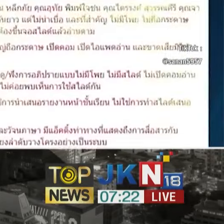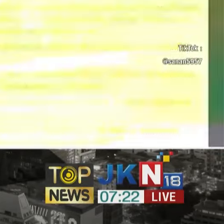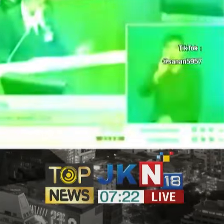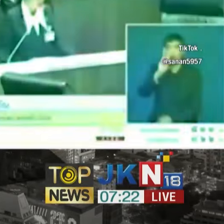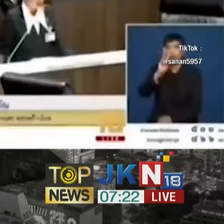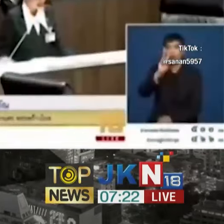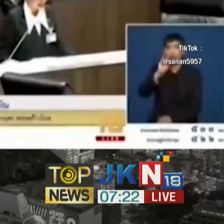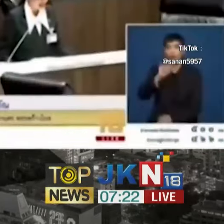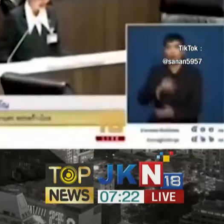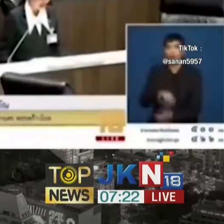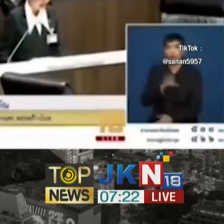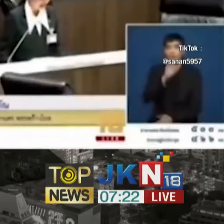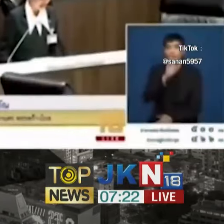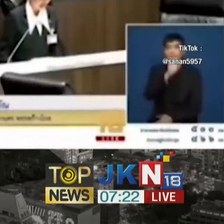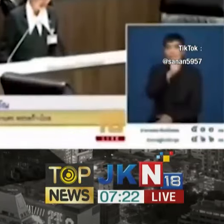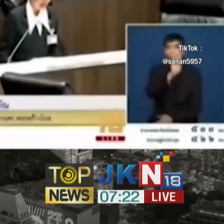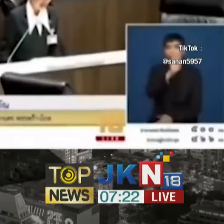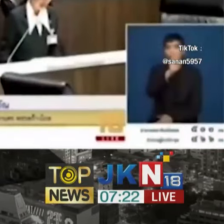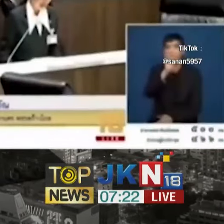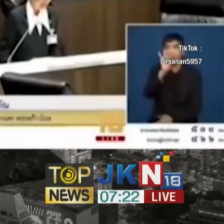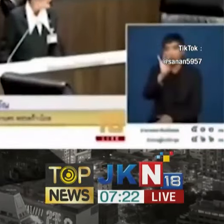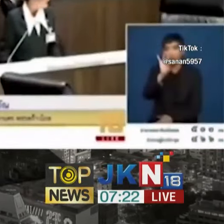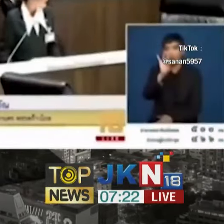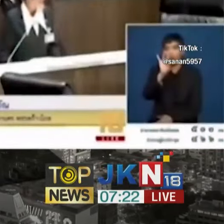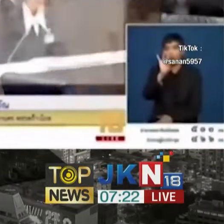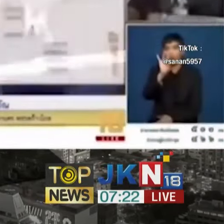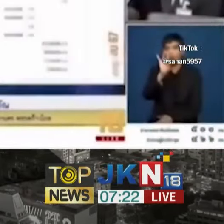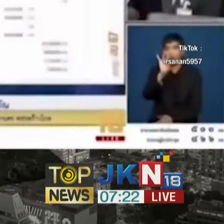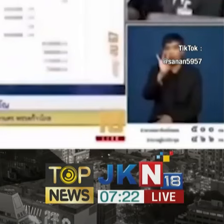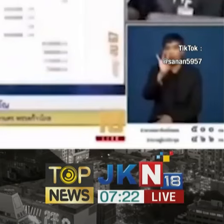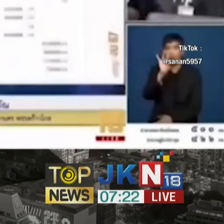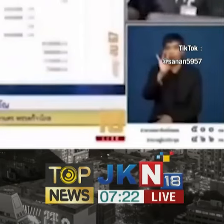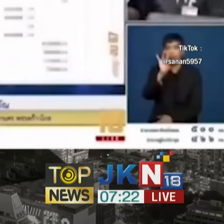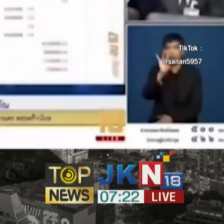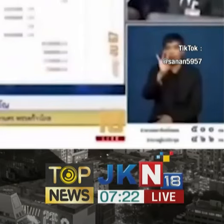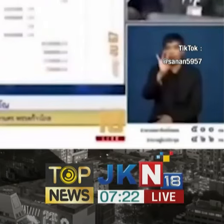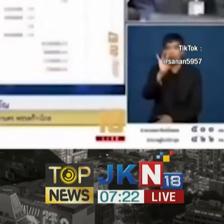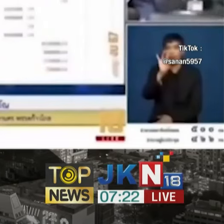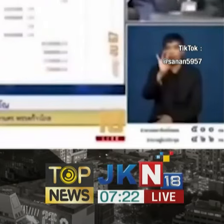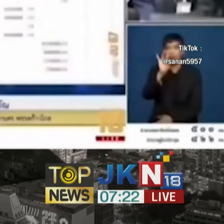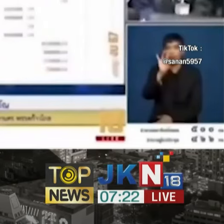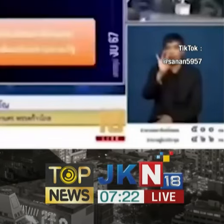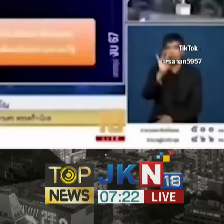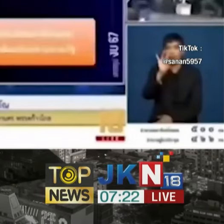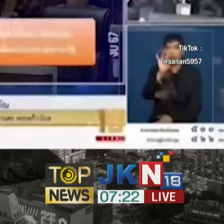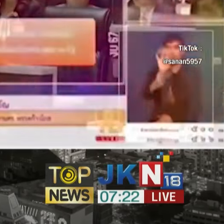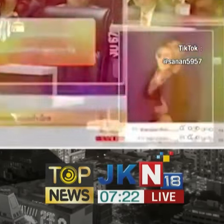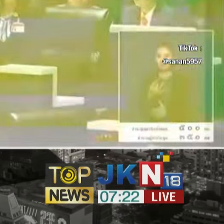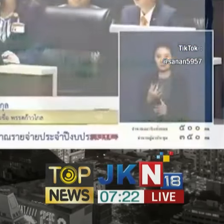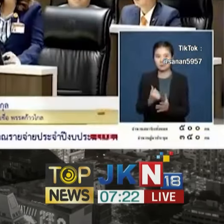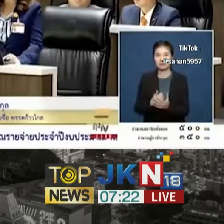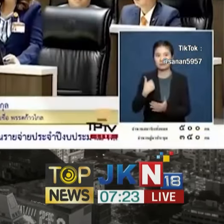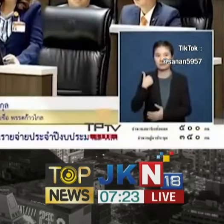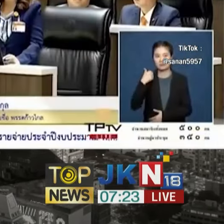าฮะเลิกใช้โพยเลิกอ่านจากคอมนี่ๆๆเนี่ยนะ ขอสไลด์ เดี๋ยวฟังเสียงตรงนี้ฮ